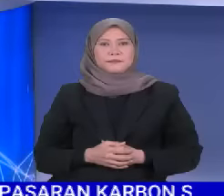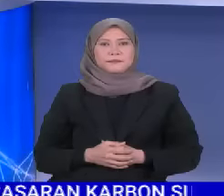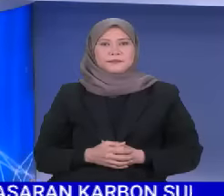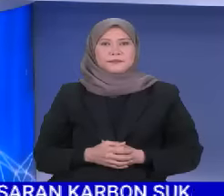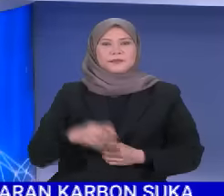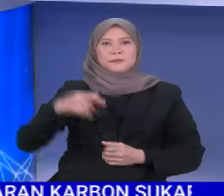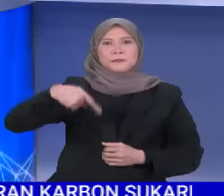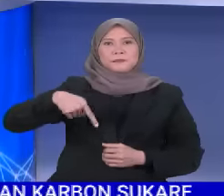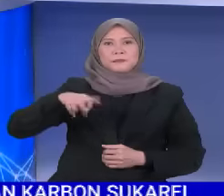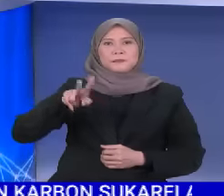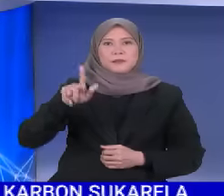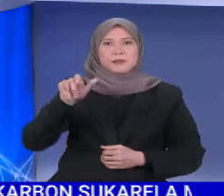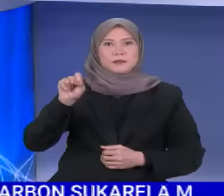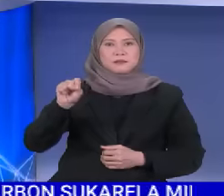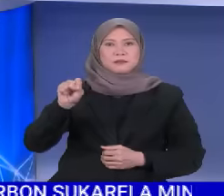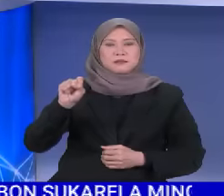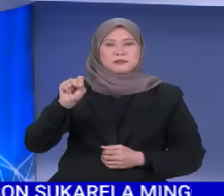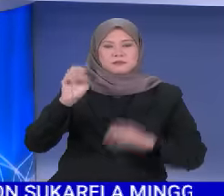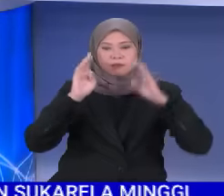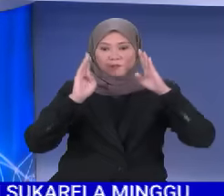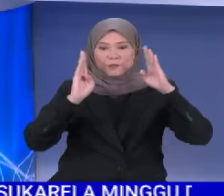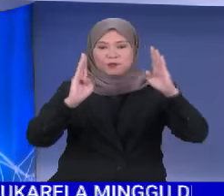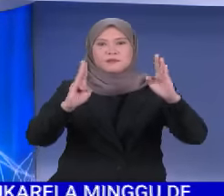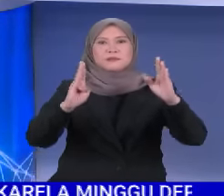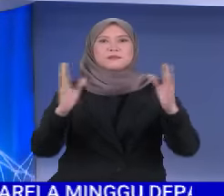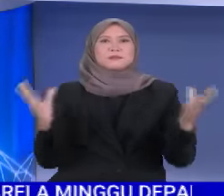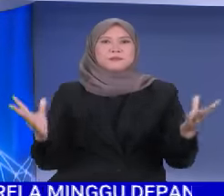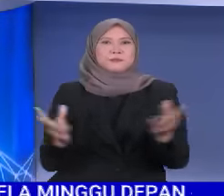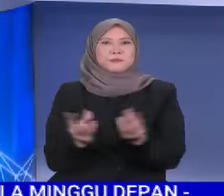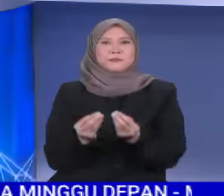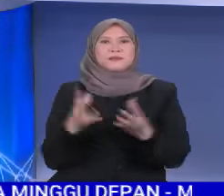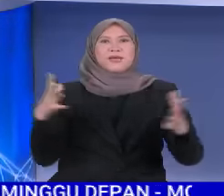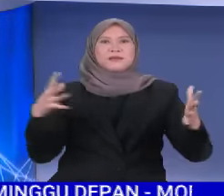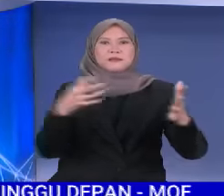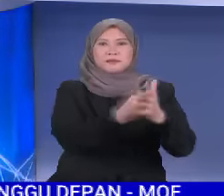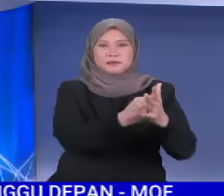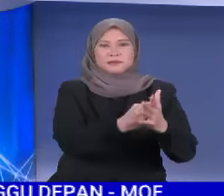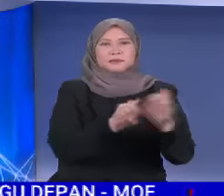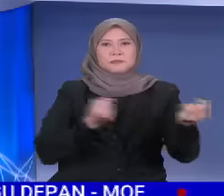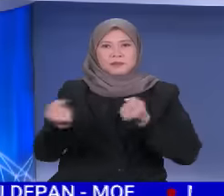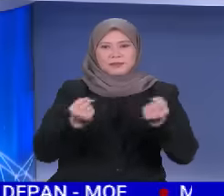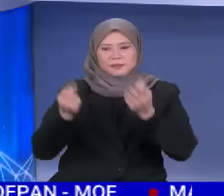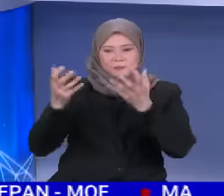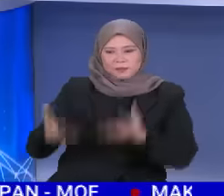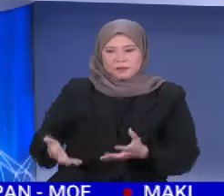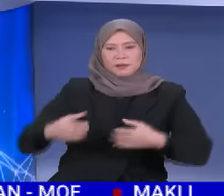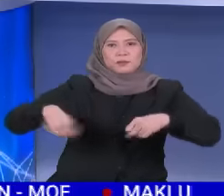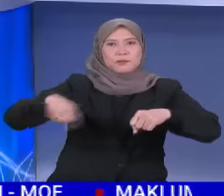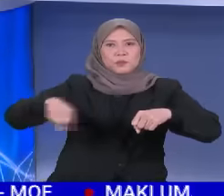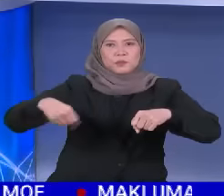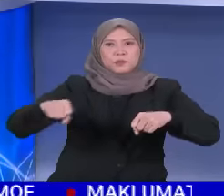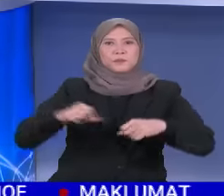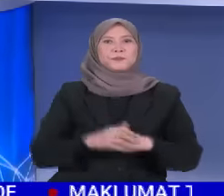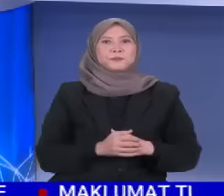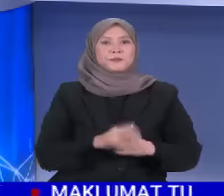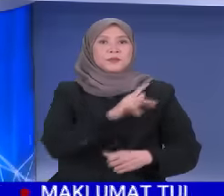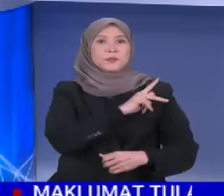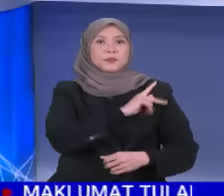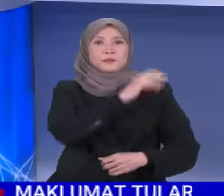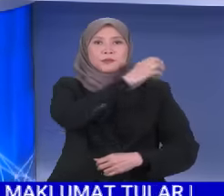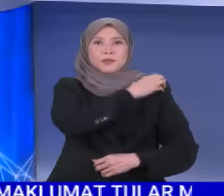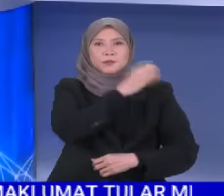akan memberi lebih fokus kepada usaha mengurangkan jumlah kemalangan maut melibatkan kendaraan berat dan motoksikal ketua pegawai